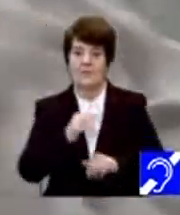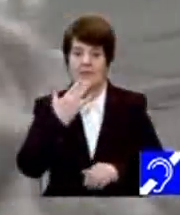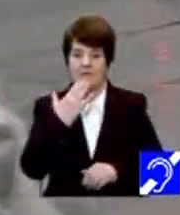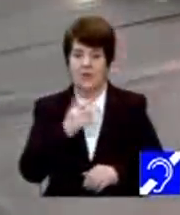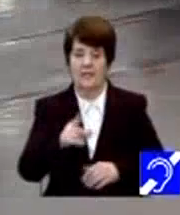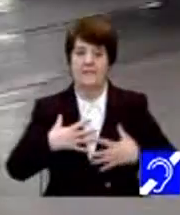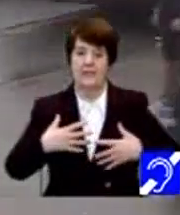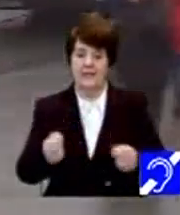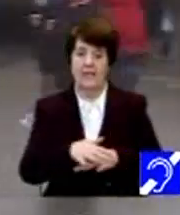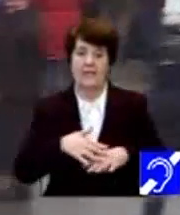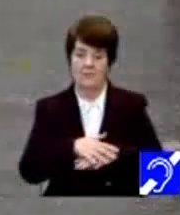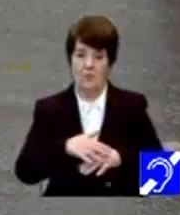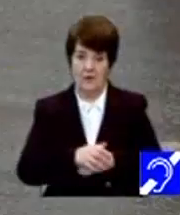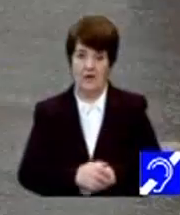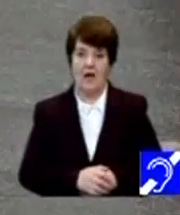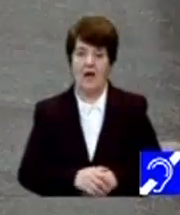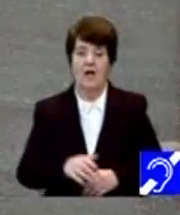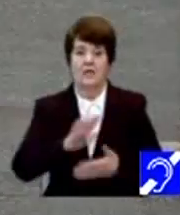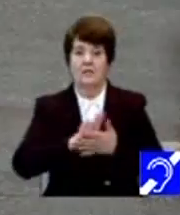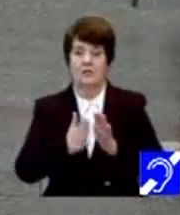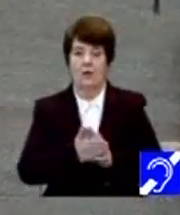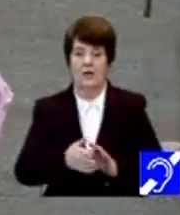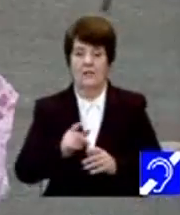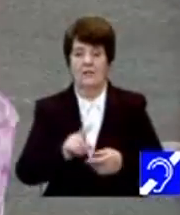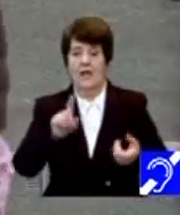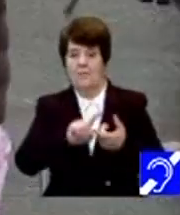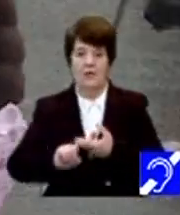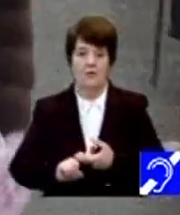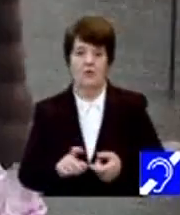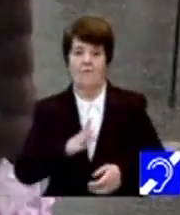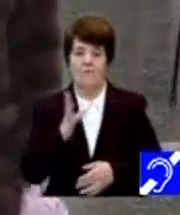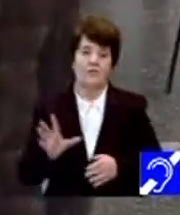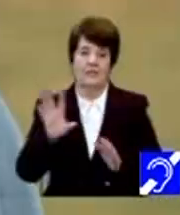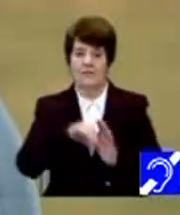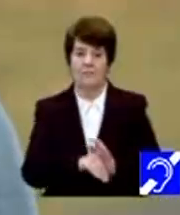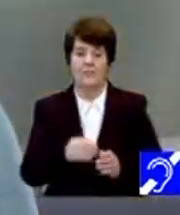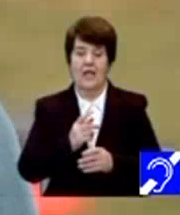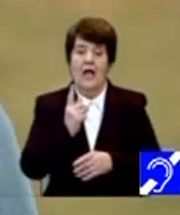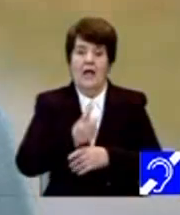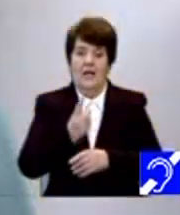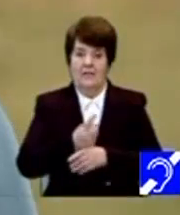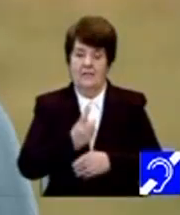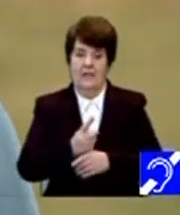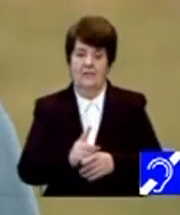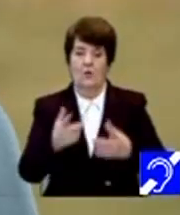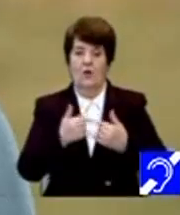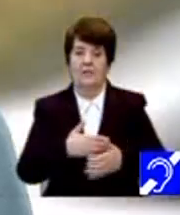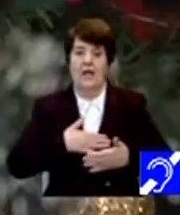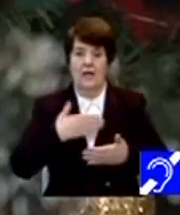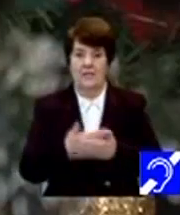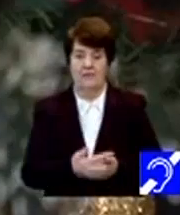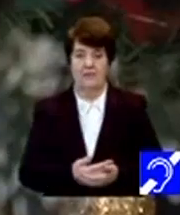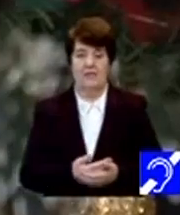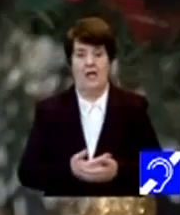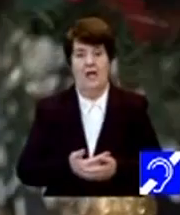Potrivit Comisiei Naționale de Sănătate Publică, pe fondul agravării situației epidemiologice au fost impuse mai multe restricții privind